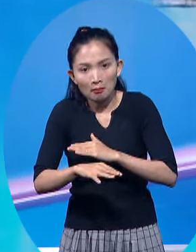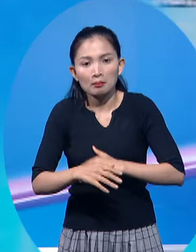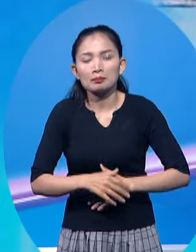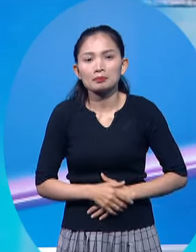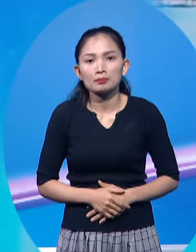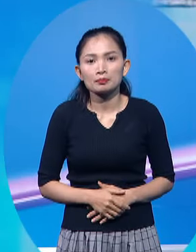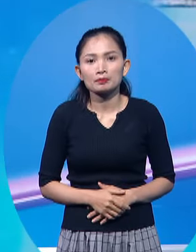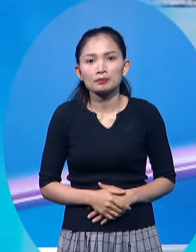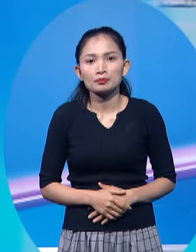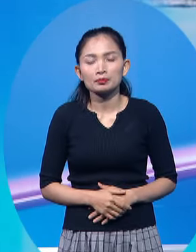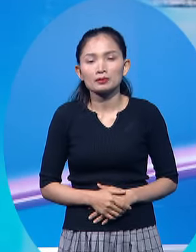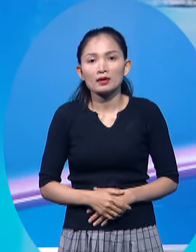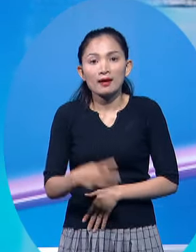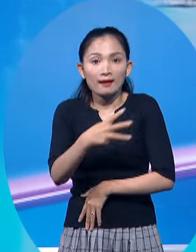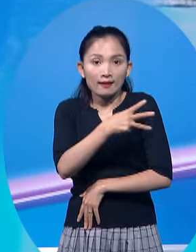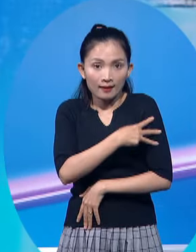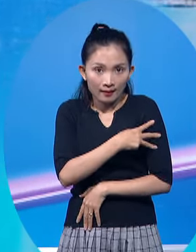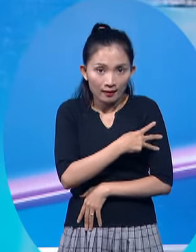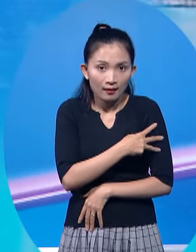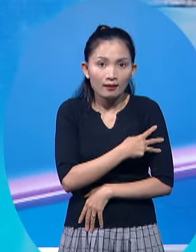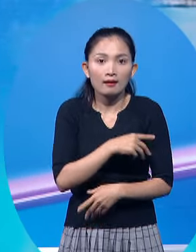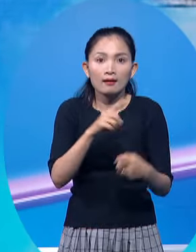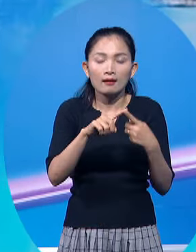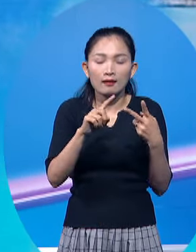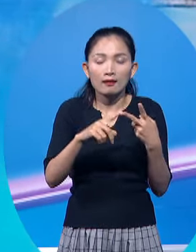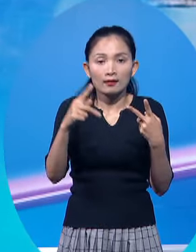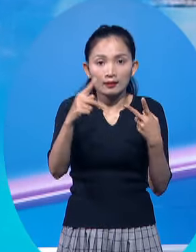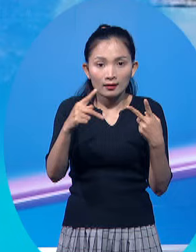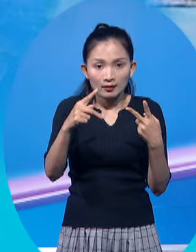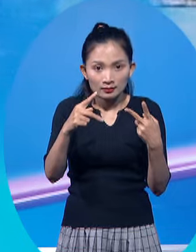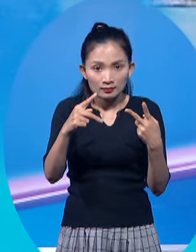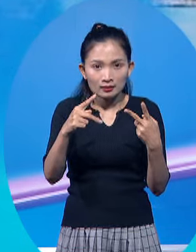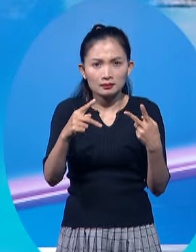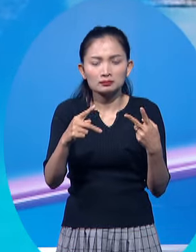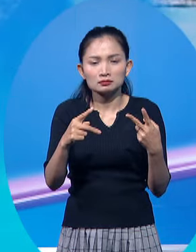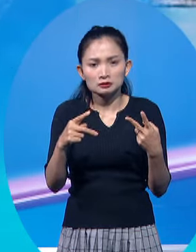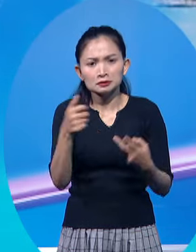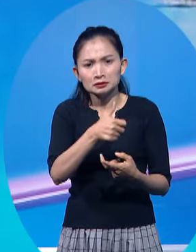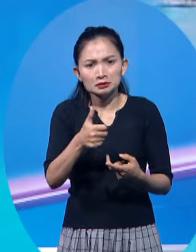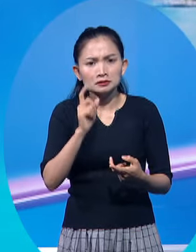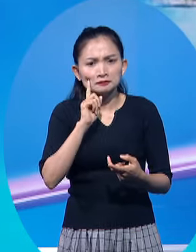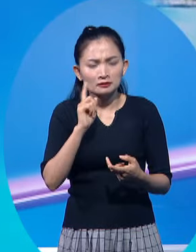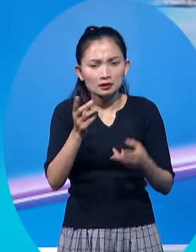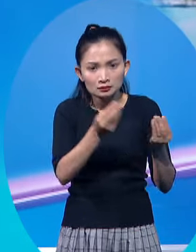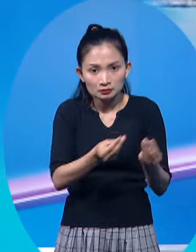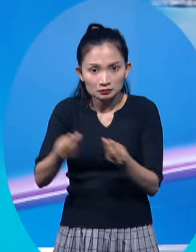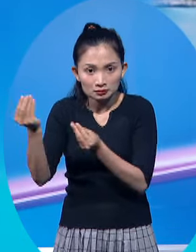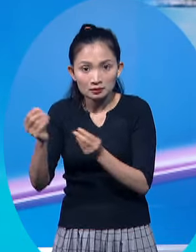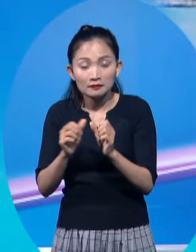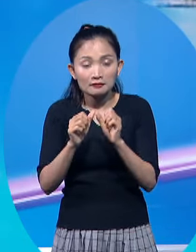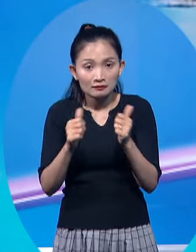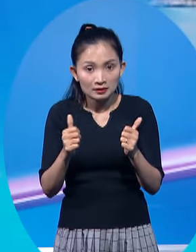Nga và Kazakhstan đã Phát lệnh sơ tán hơn 100.000 người sau khi băng tuyết tan nhanh dẫn đến lũ lục nghiêm trọng nhất trong ít nhất 70